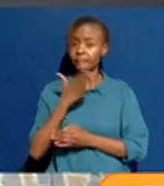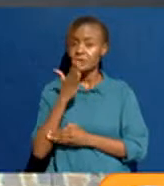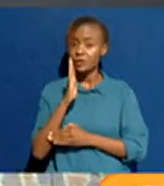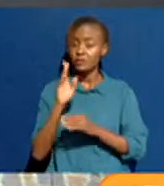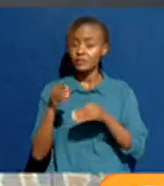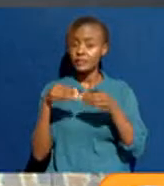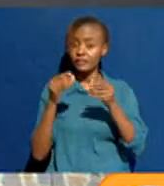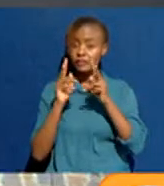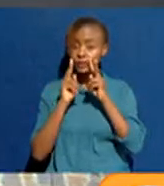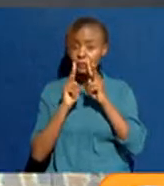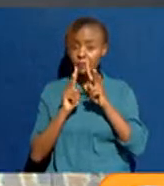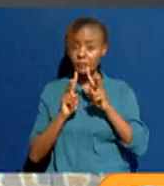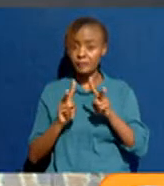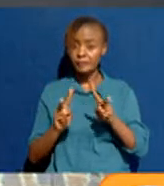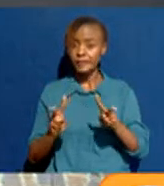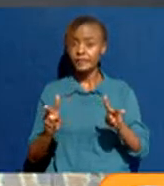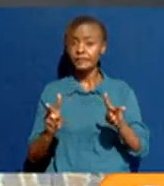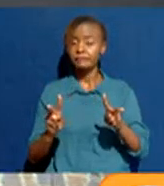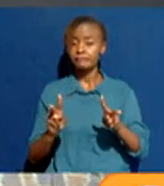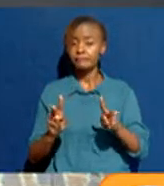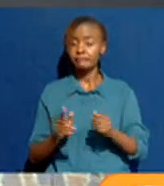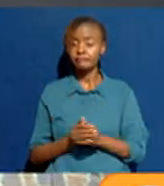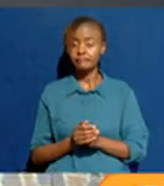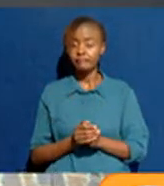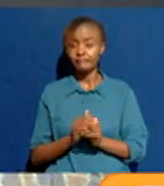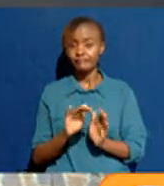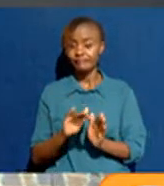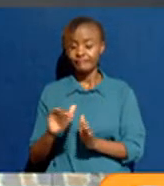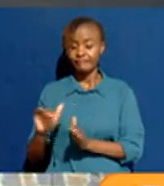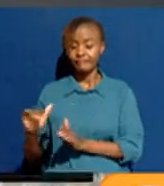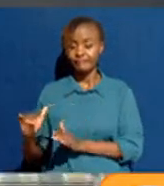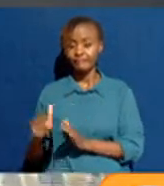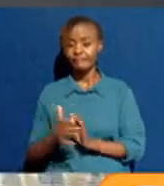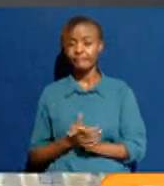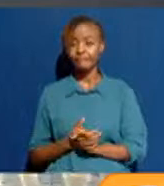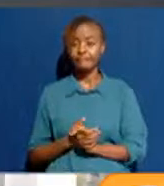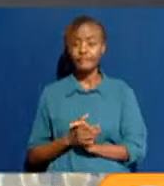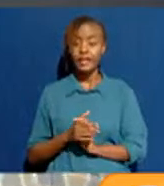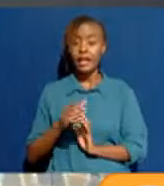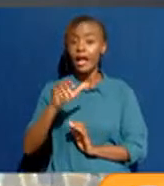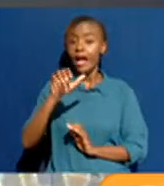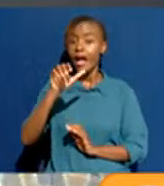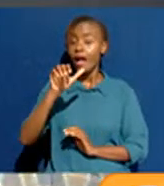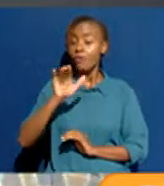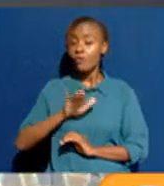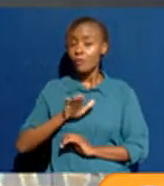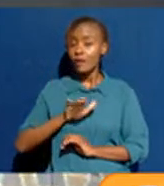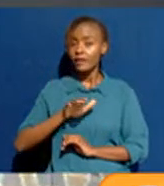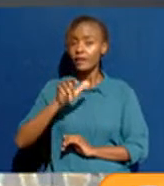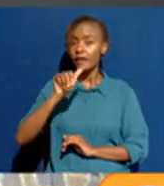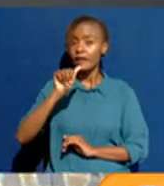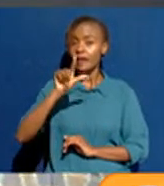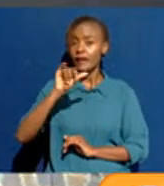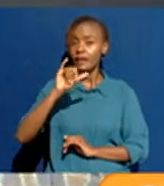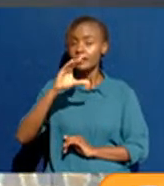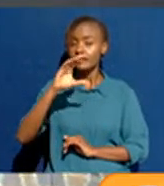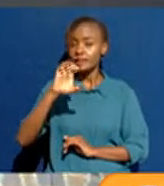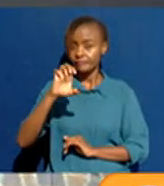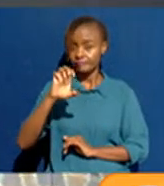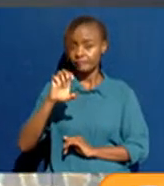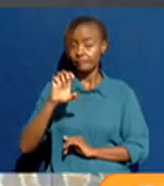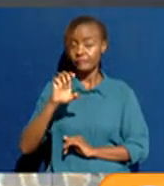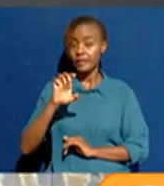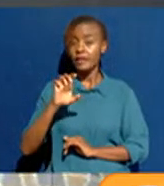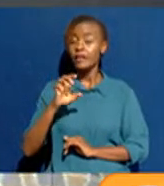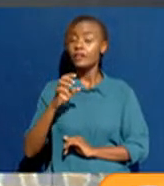wakati huu wanapoomboleza. Tukiangazia mengine ni kwamba Alice Mutinda mwenye umri wa miaka 24 kutoka